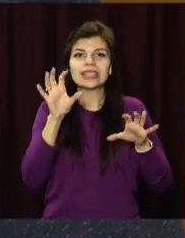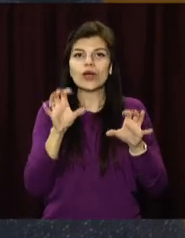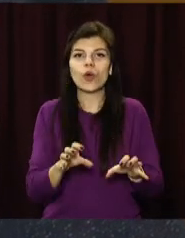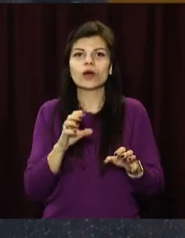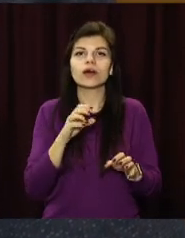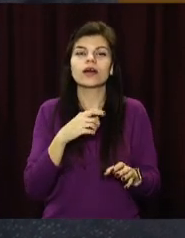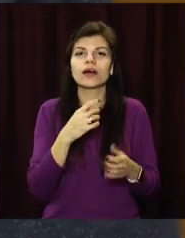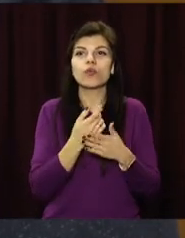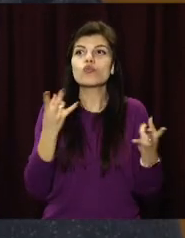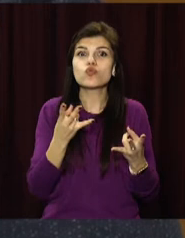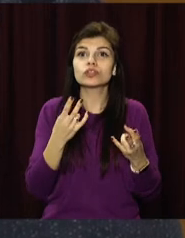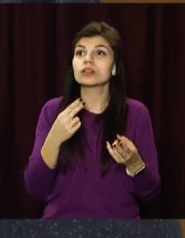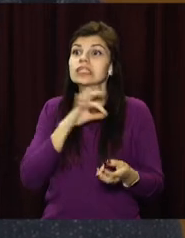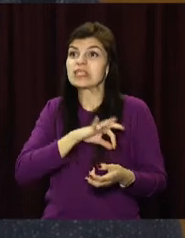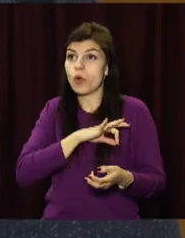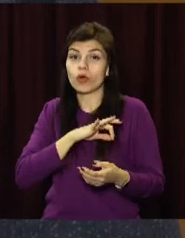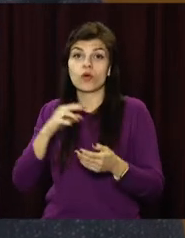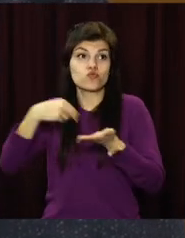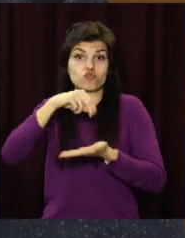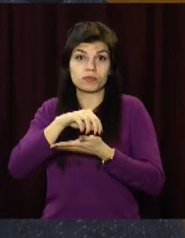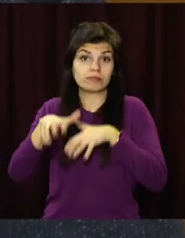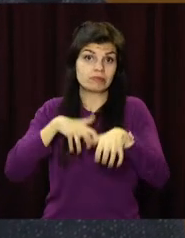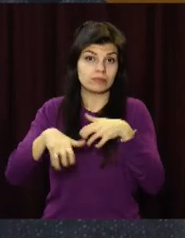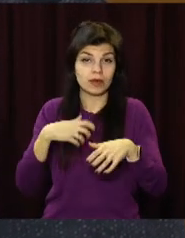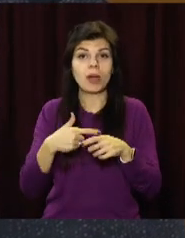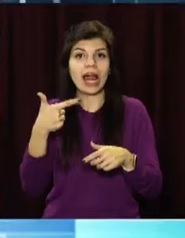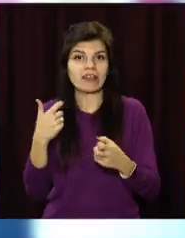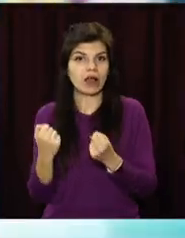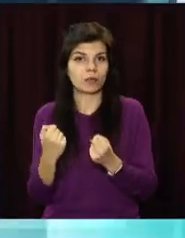избыток доллара играет на то, что гривна укрепляется.